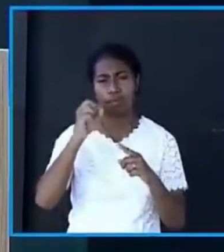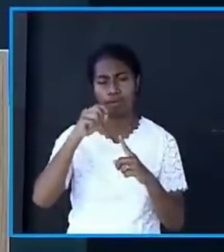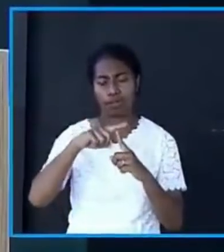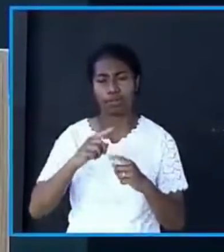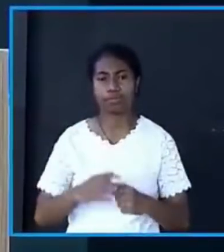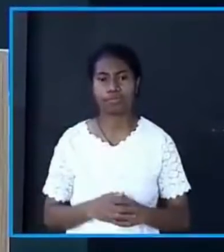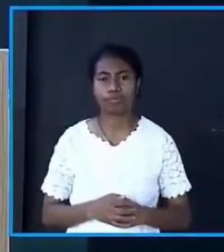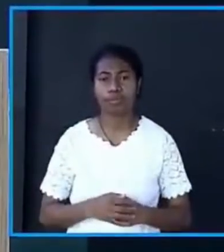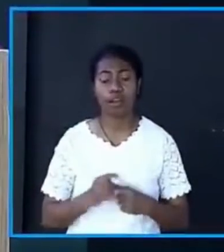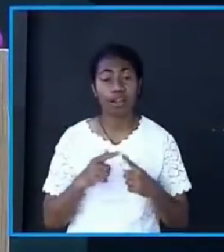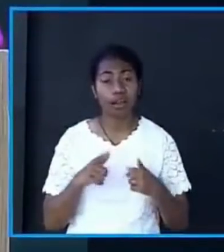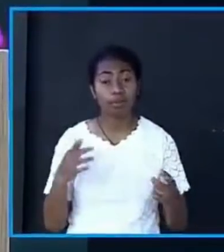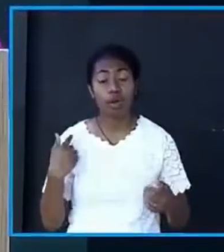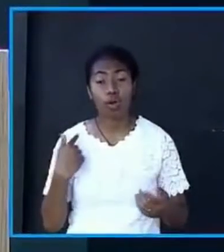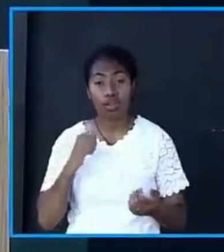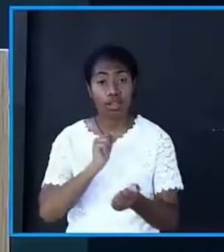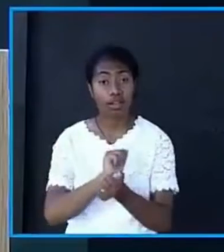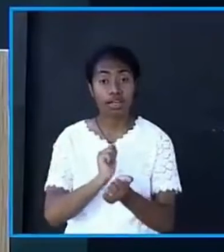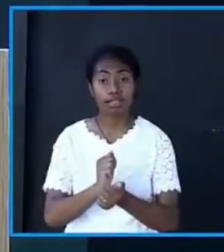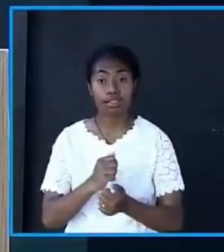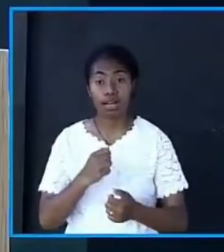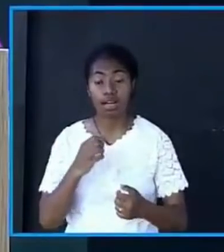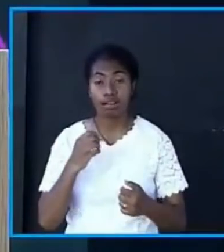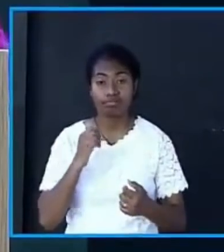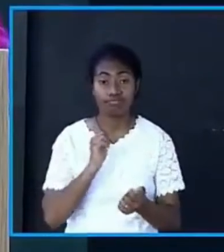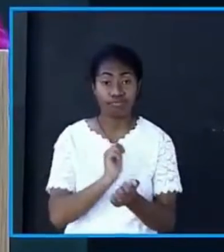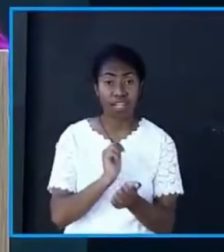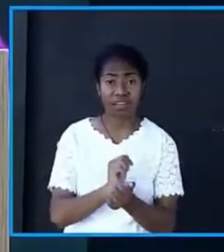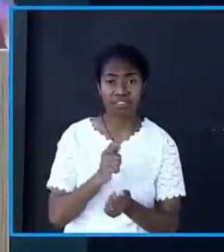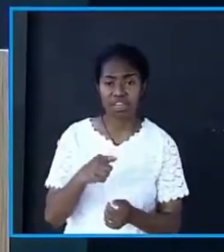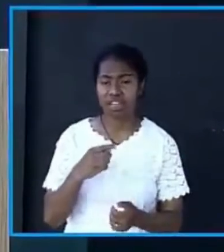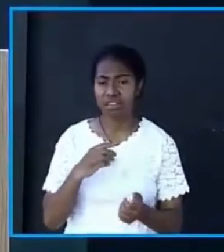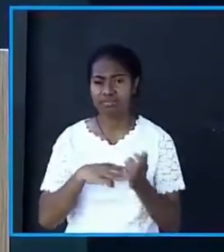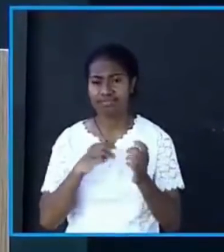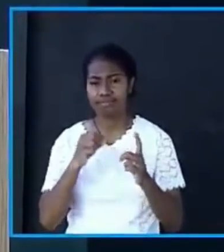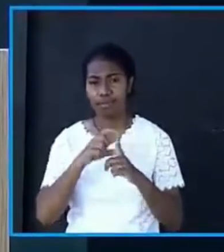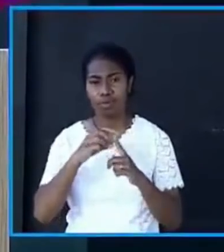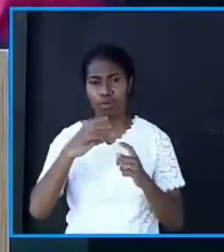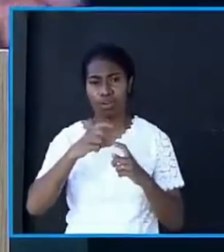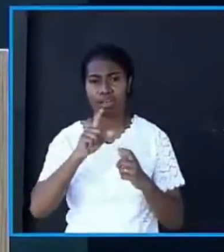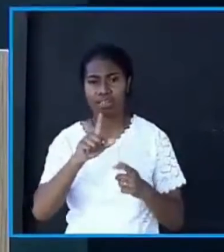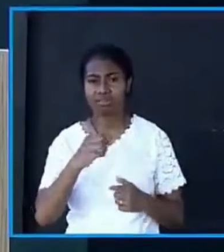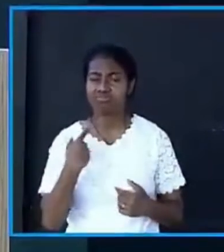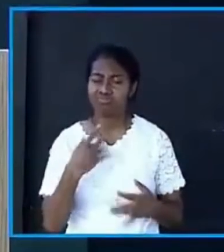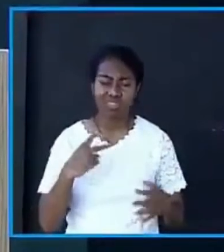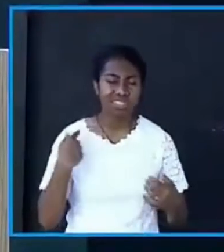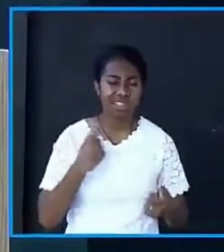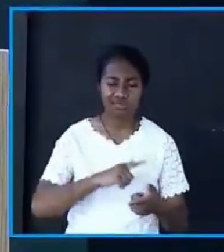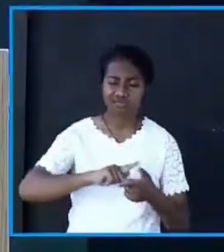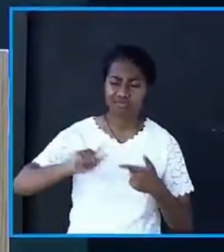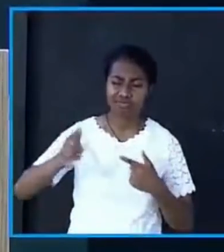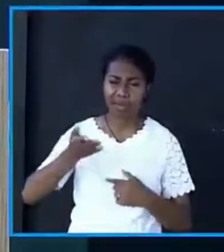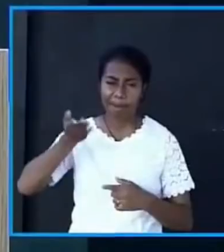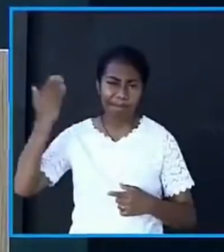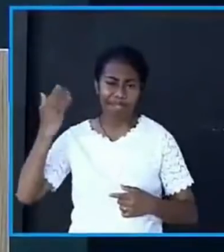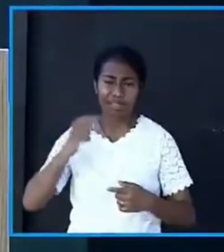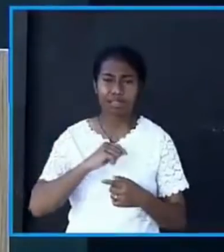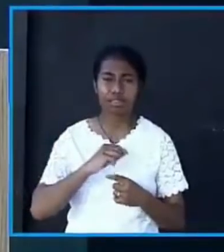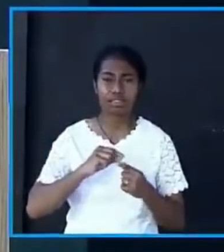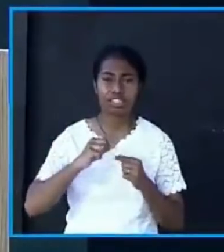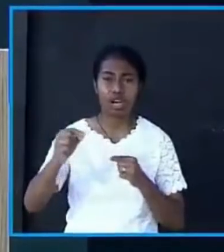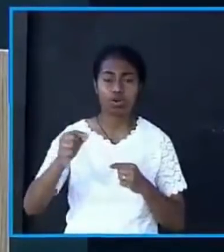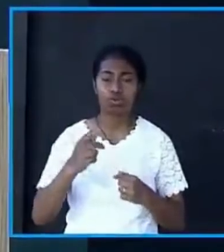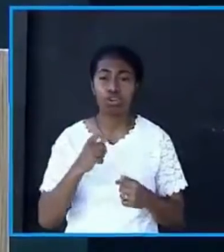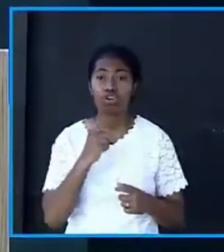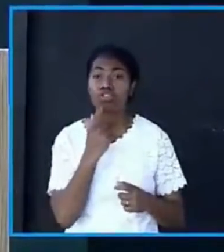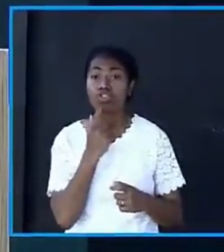lalu kalau kita mau bekerja secara model terjatuh 80-an kitab tergilas oleh zaman coba cari sekarang